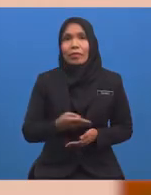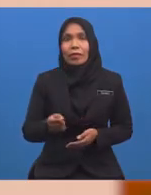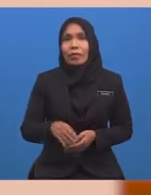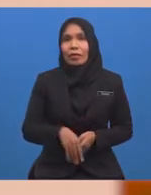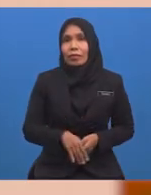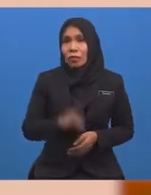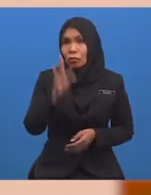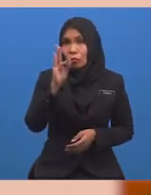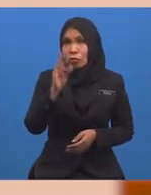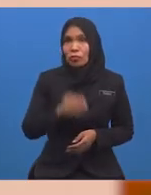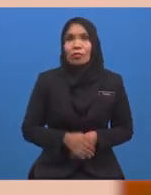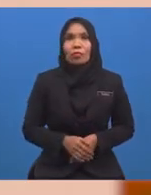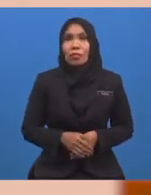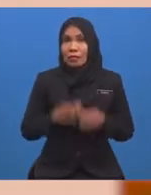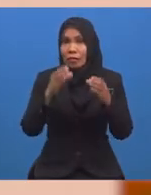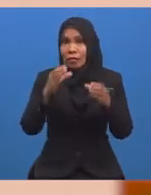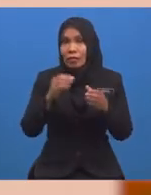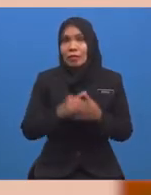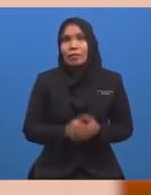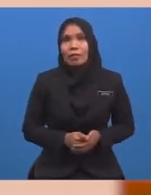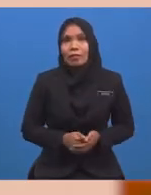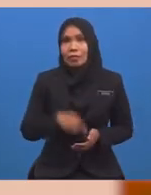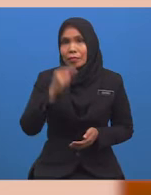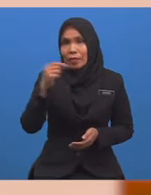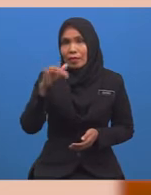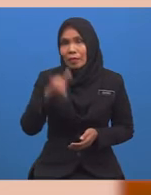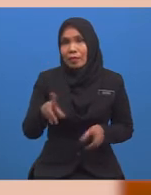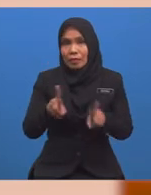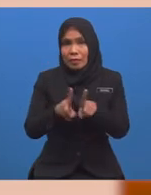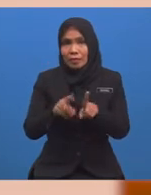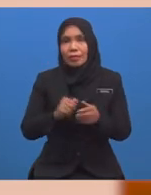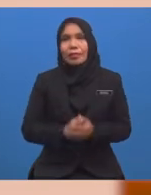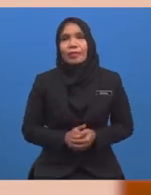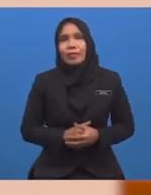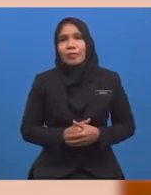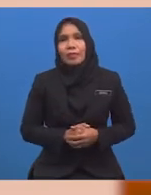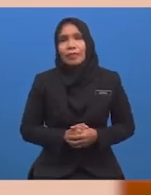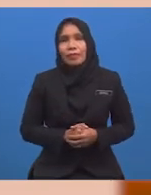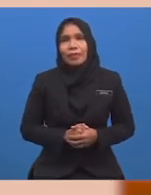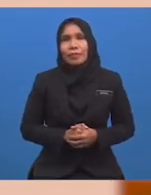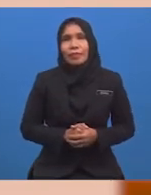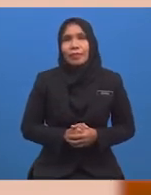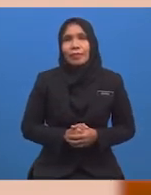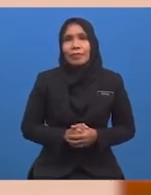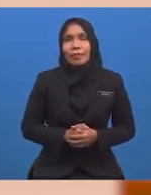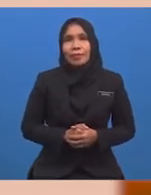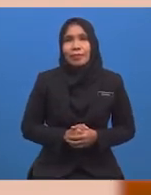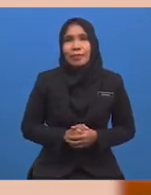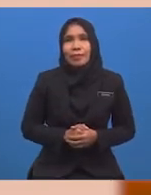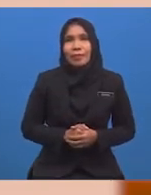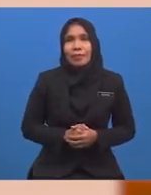hai cek kurasa murid-murid dapat ideal untuk menyelesaikan soal and